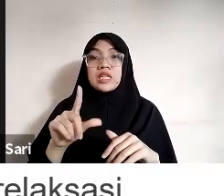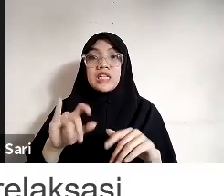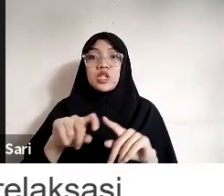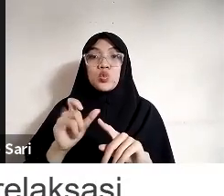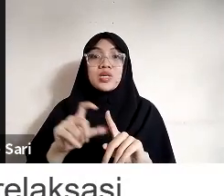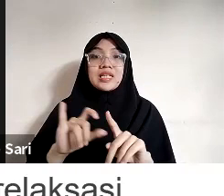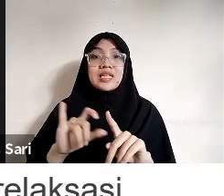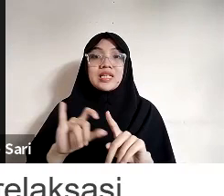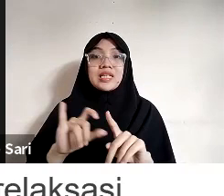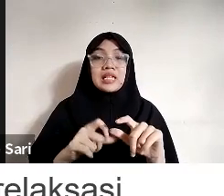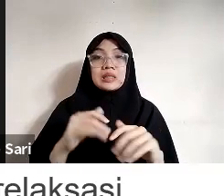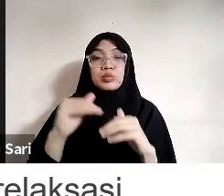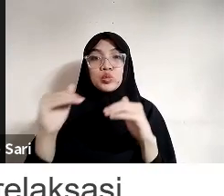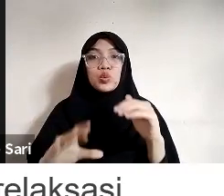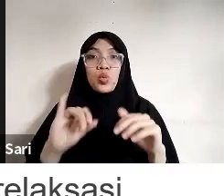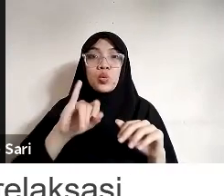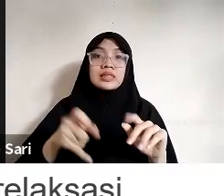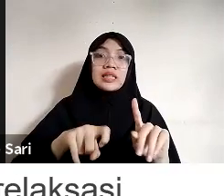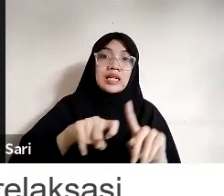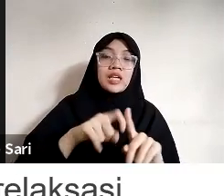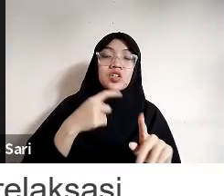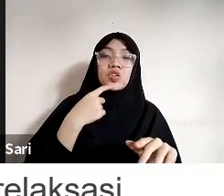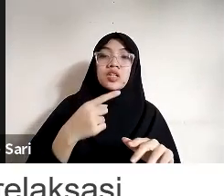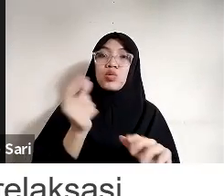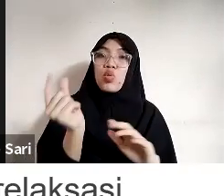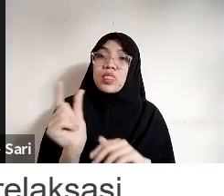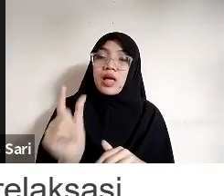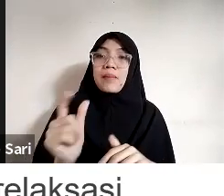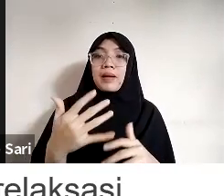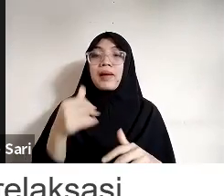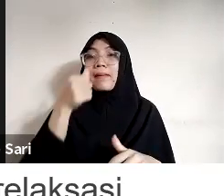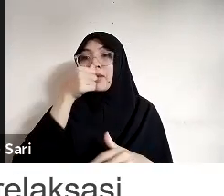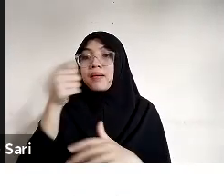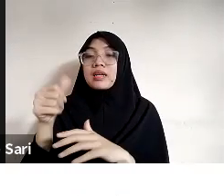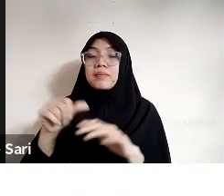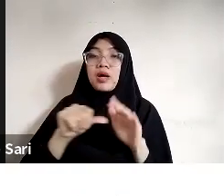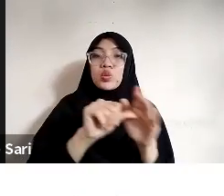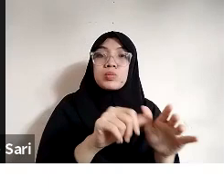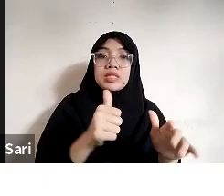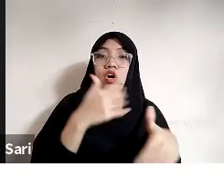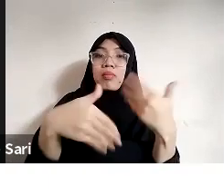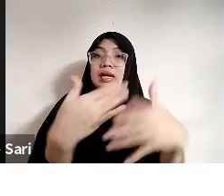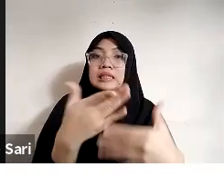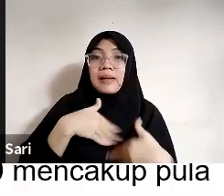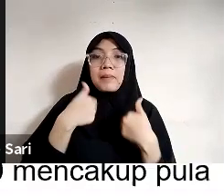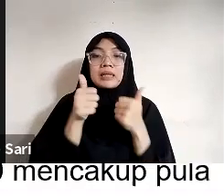restrukturisasi utang, membantu agar supaya perbankan itu tetap beroperasi dengan baik.